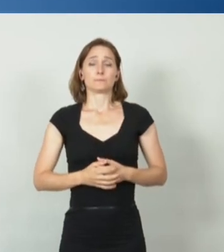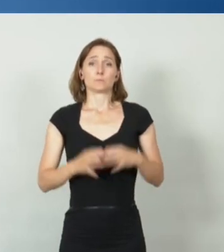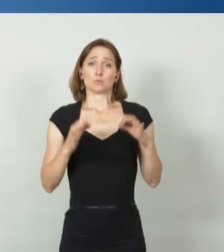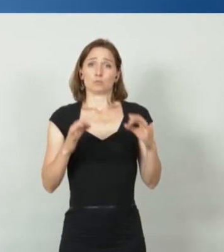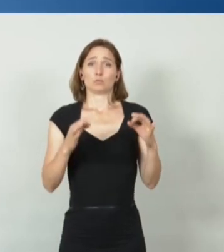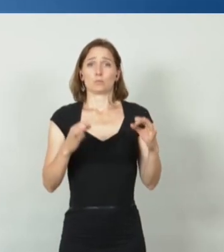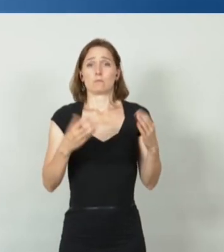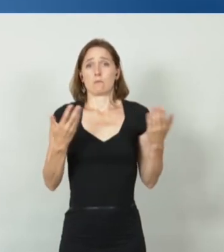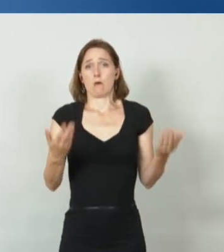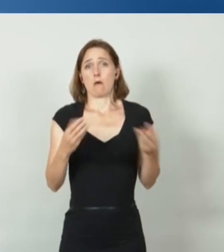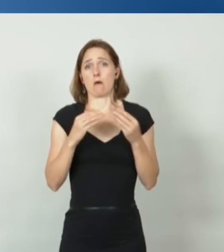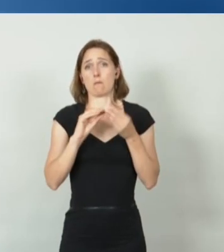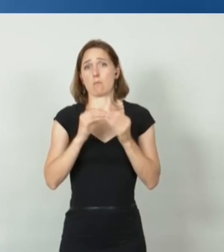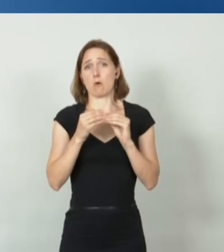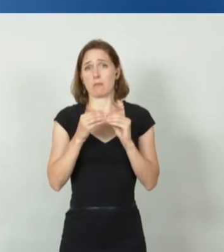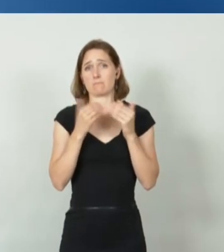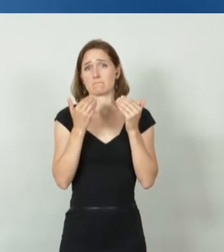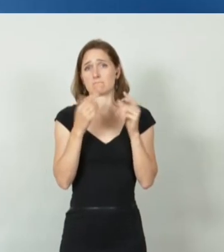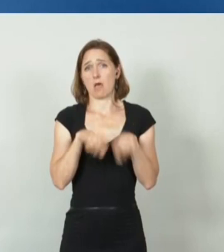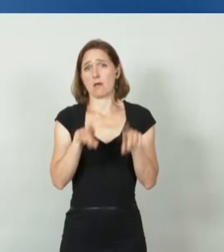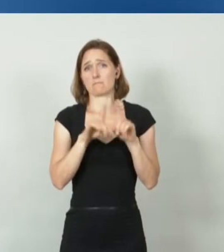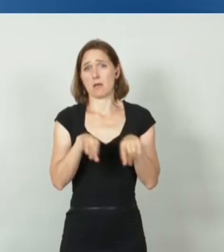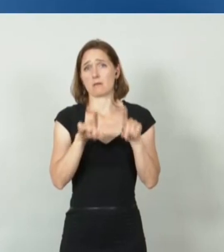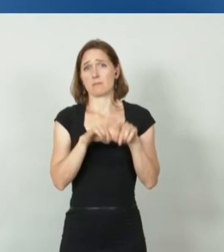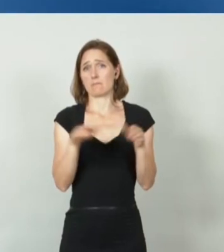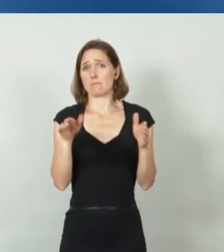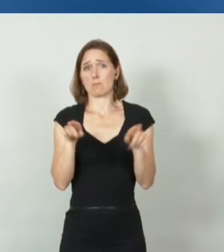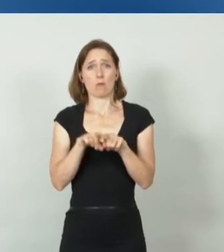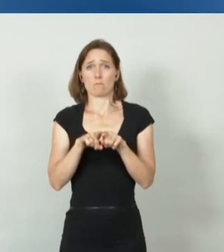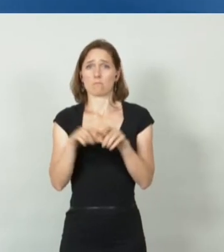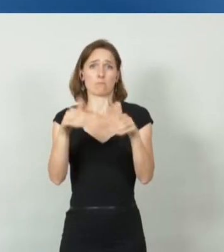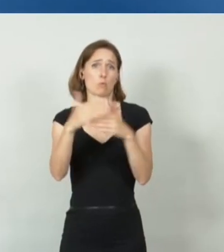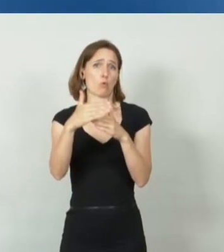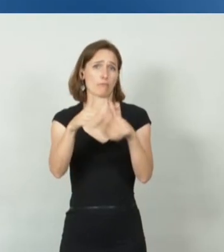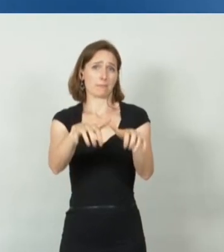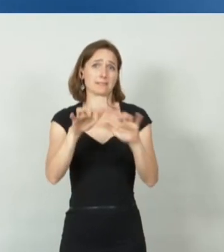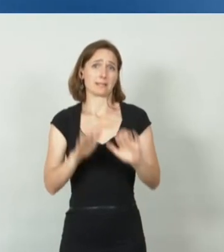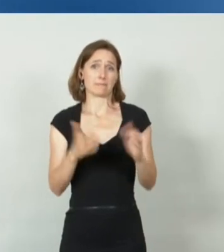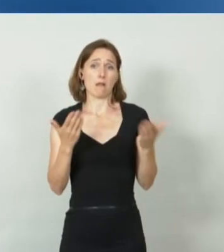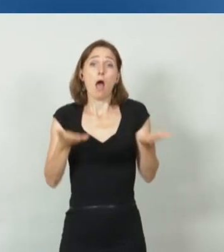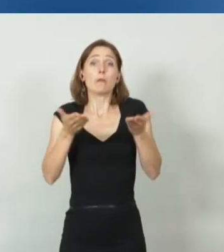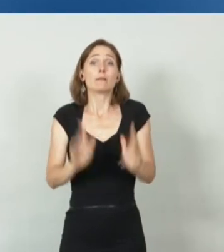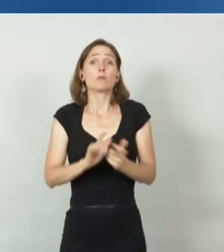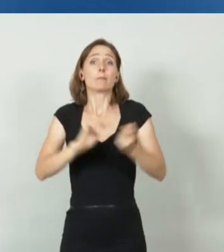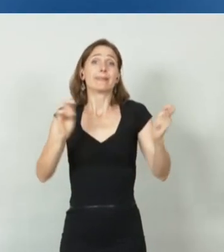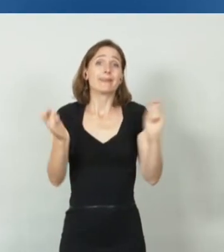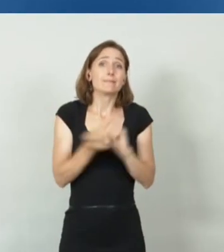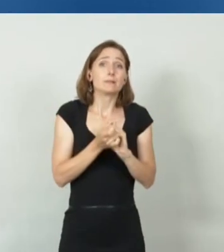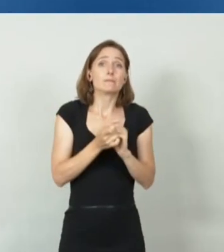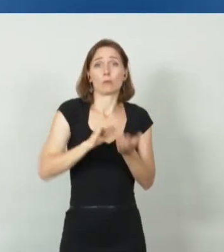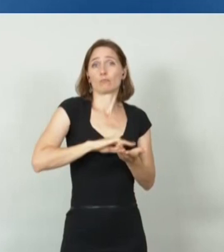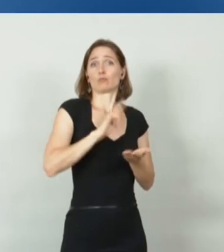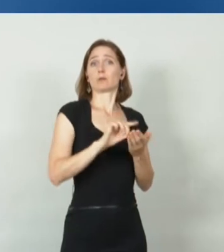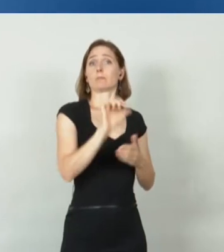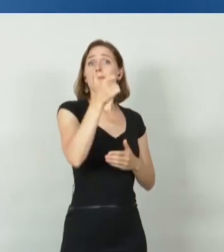problèmes qu'avec le compte administratif cette décision modificative ne corrige aucun des problèmes du budget primitif